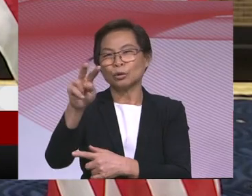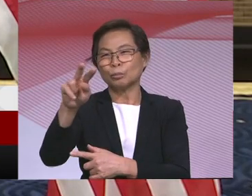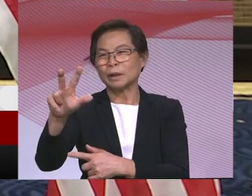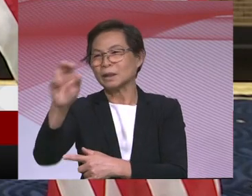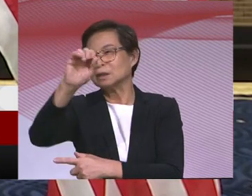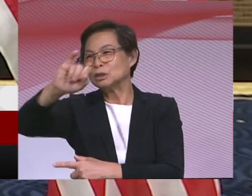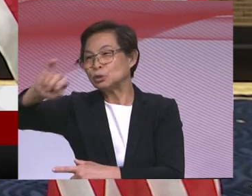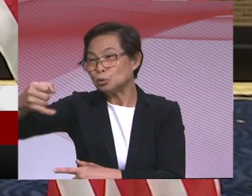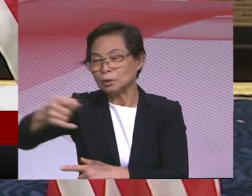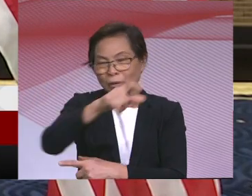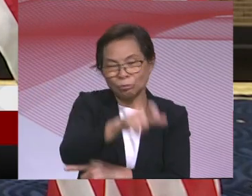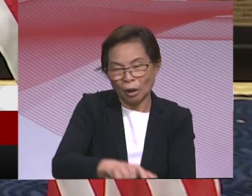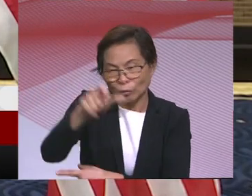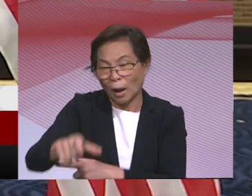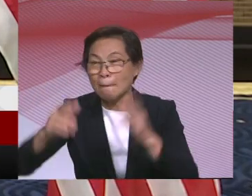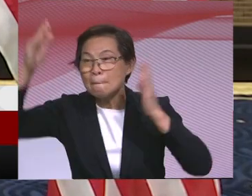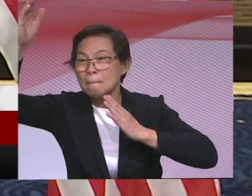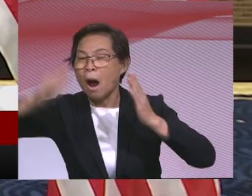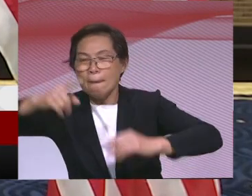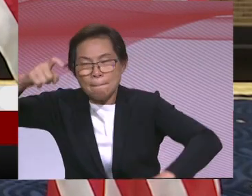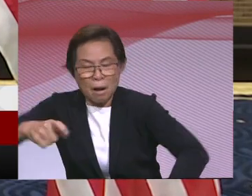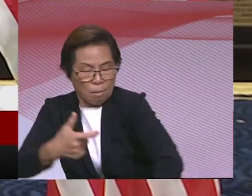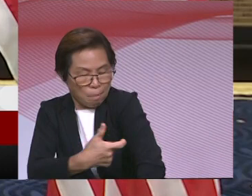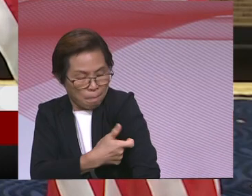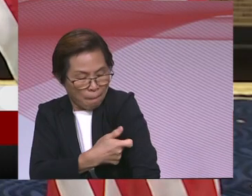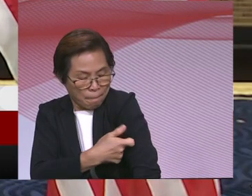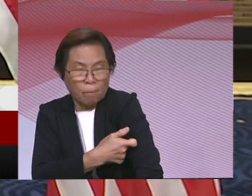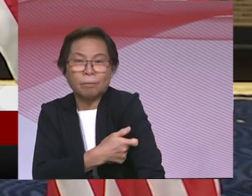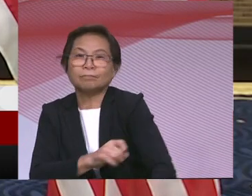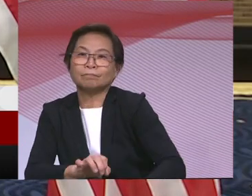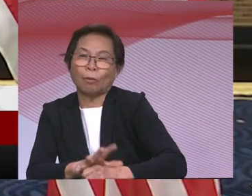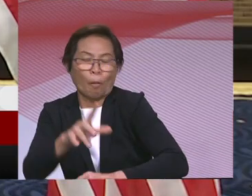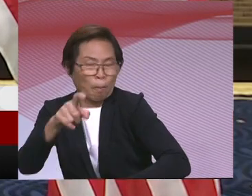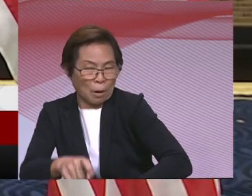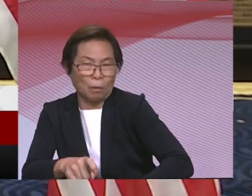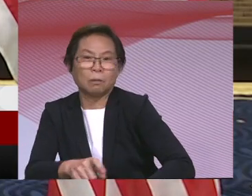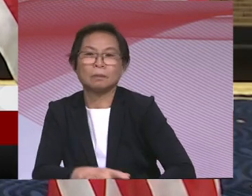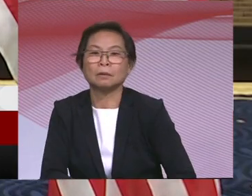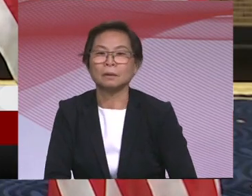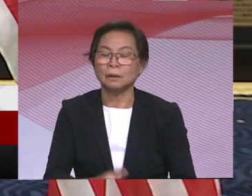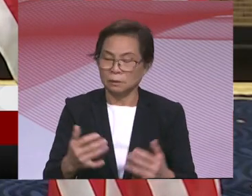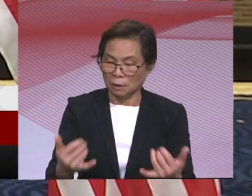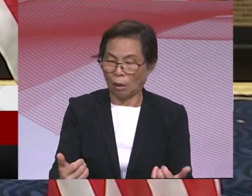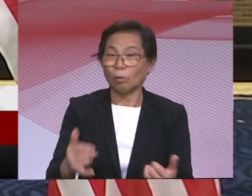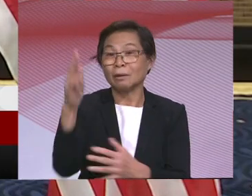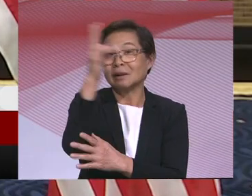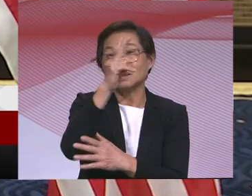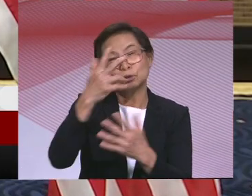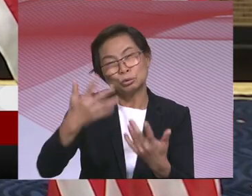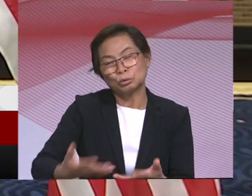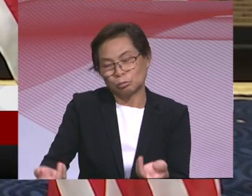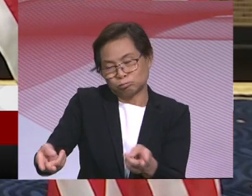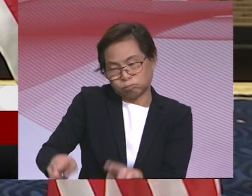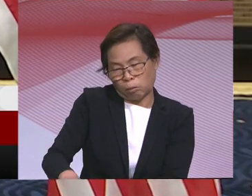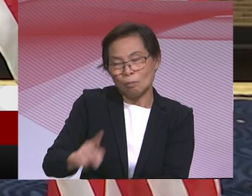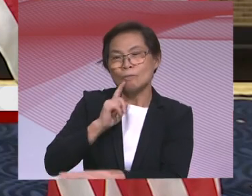penduduk Malaysia perlu diberikan baik sinkobe 19 sini buat masa ini kerajaan telah pun